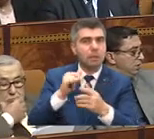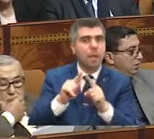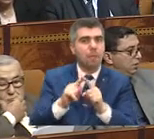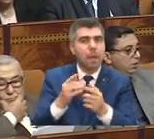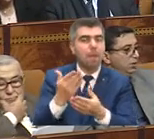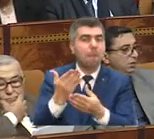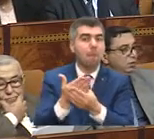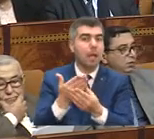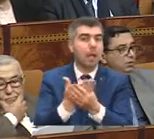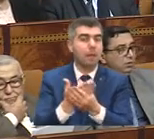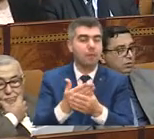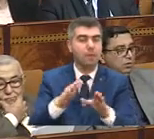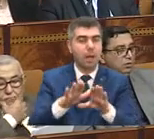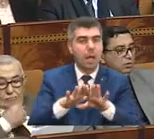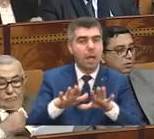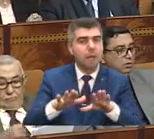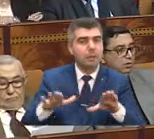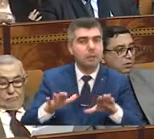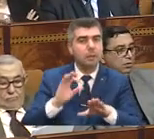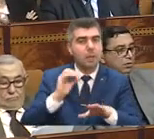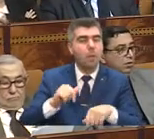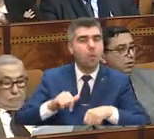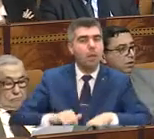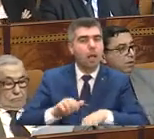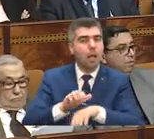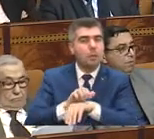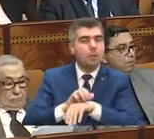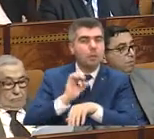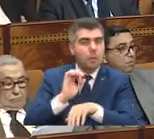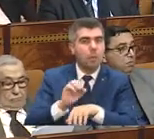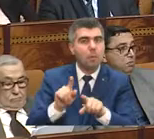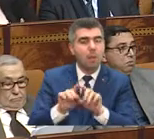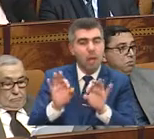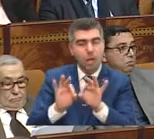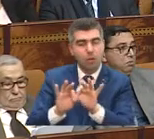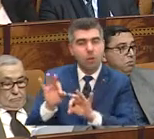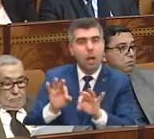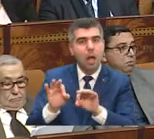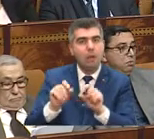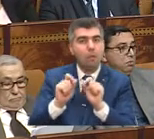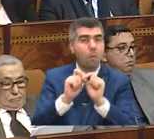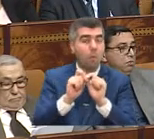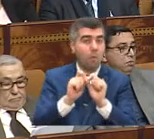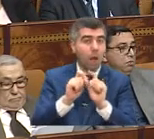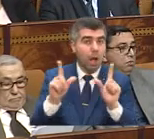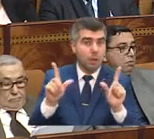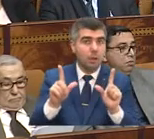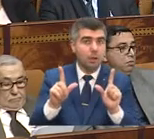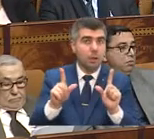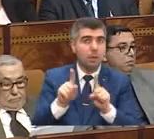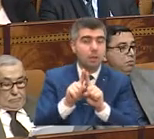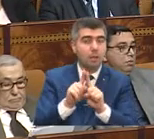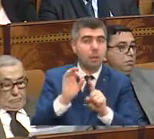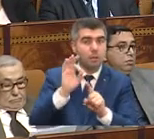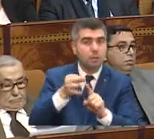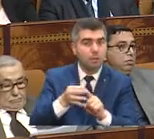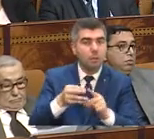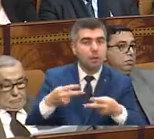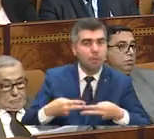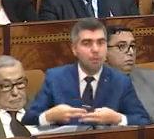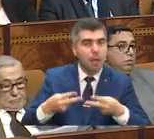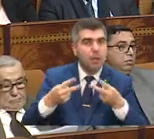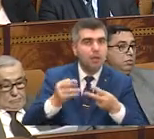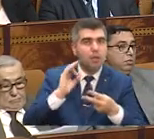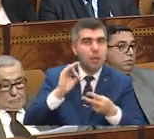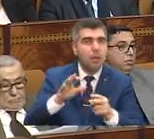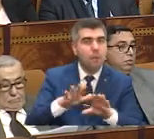الجمع أو ما يعرف بالأراضي السلالية، وهل هناك إجراءات معينة في الأفق القريب لاستثمار أفضل لهذا الرصيد